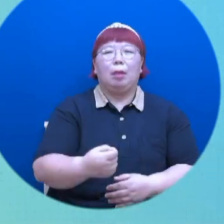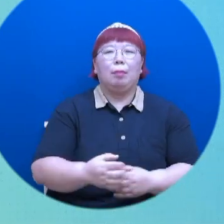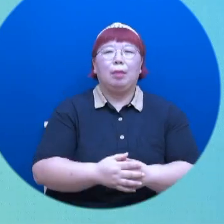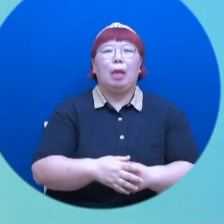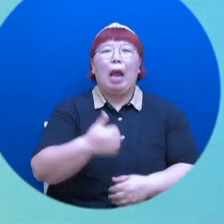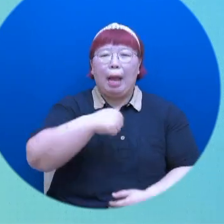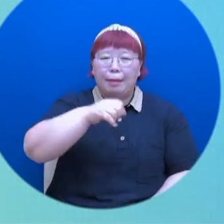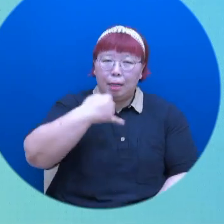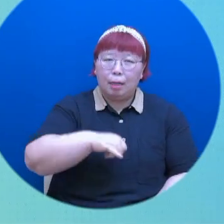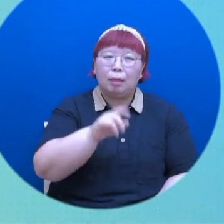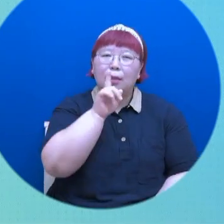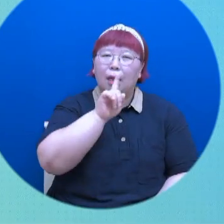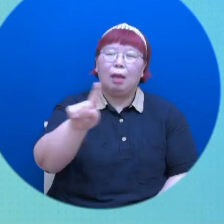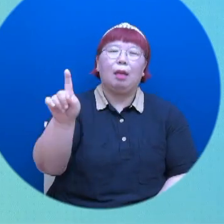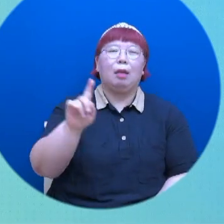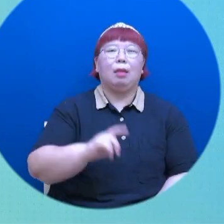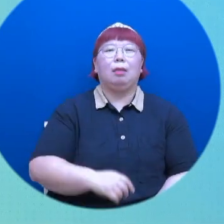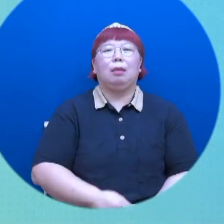아들아, 딸아,